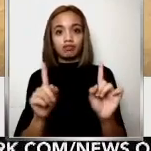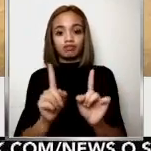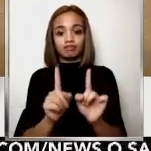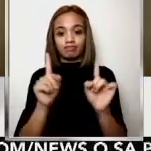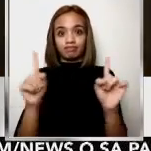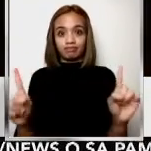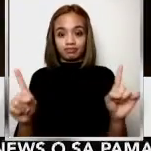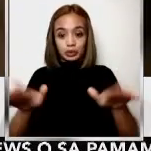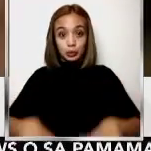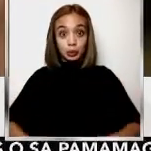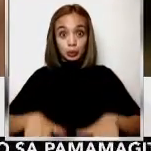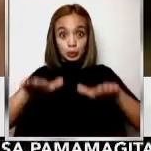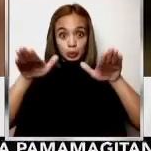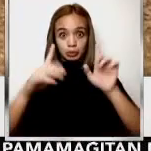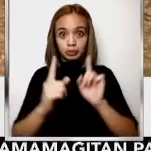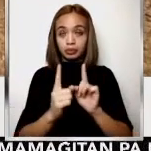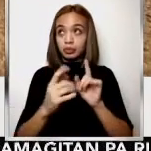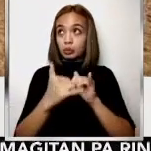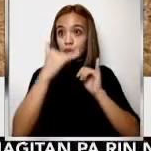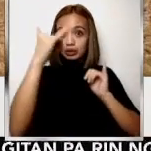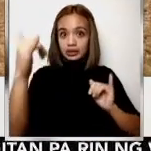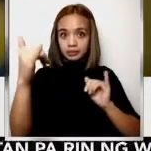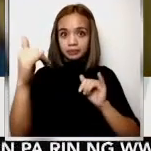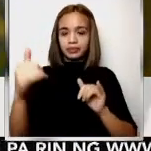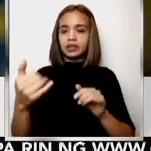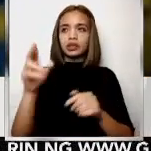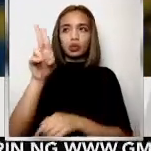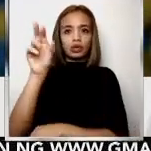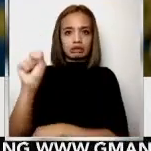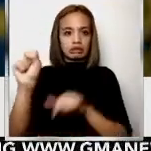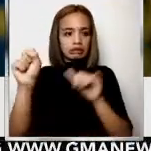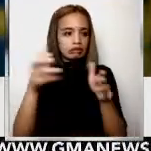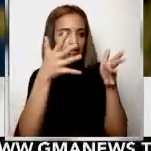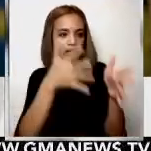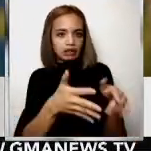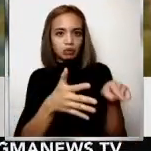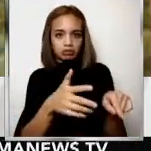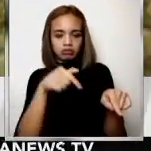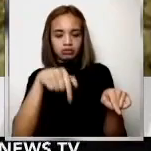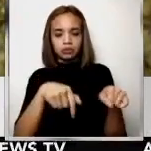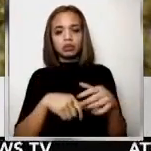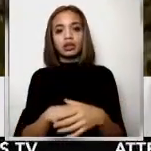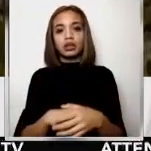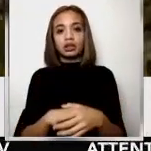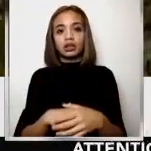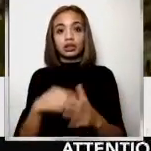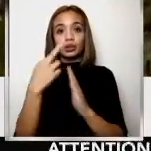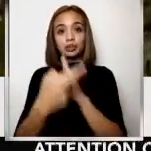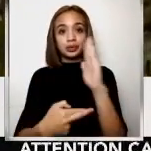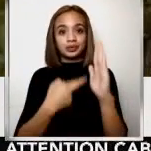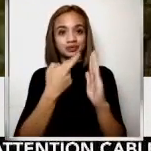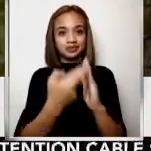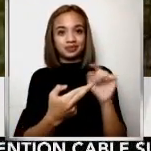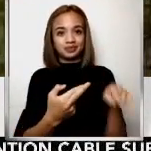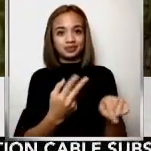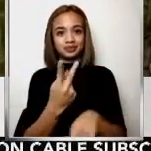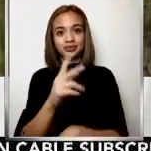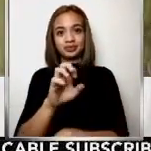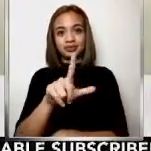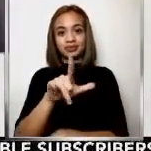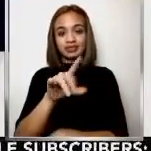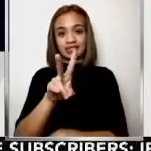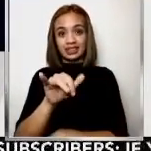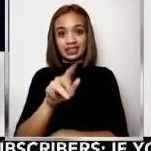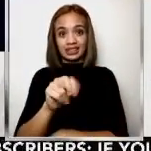ni Mikey na si Jenny at naiwan si Eloy, ang karakter ni Kelvin. Babalik si Jenny na